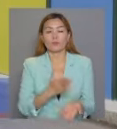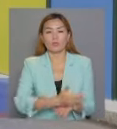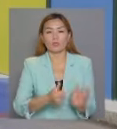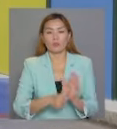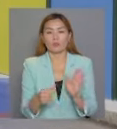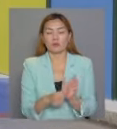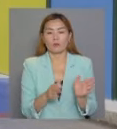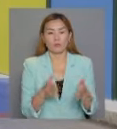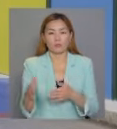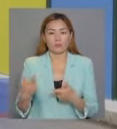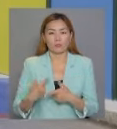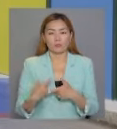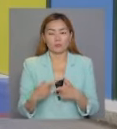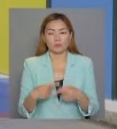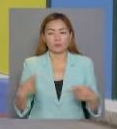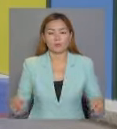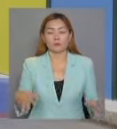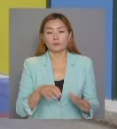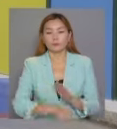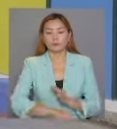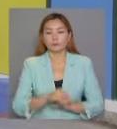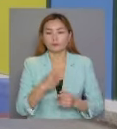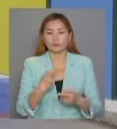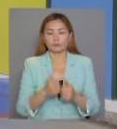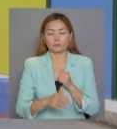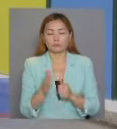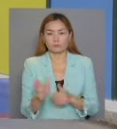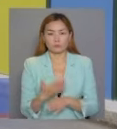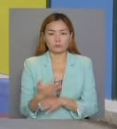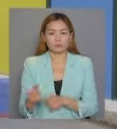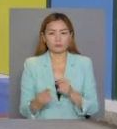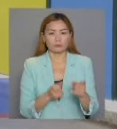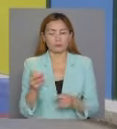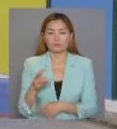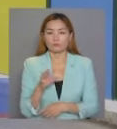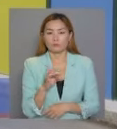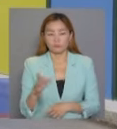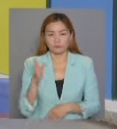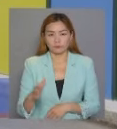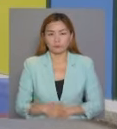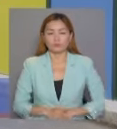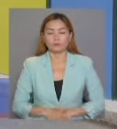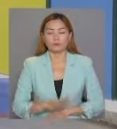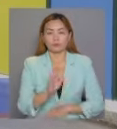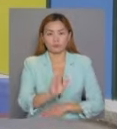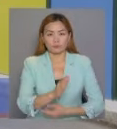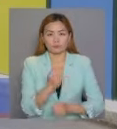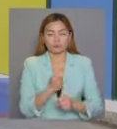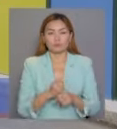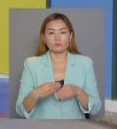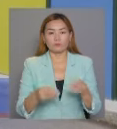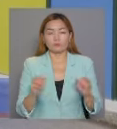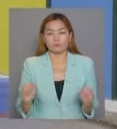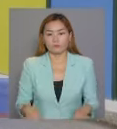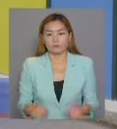6 различных окошек, и в каждое окошко будут раздельно сдаваться мусор. Например, это может быть макулатура,